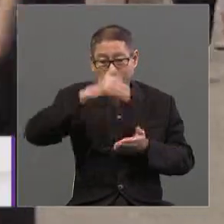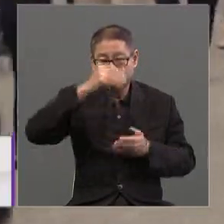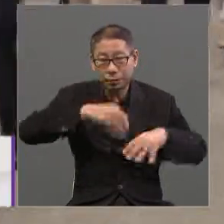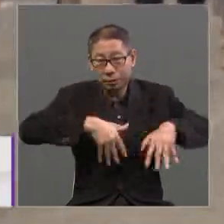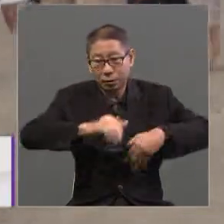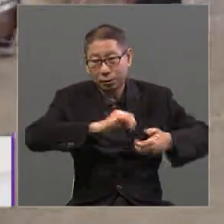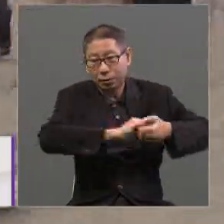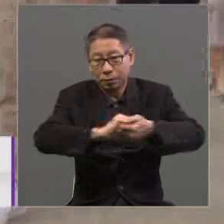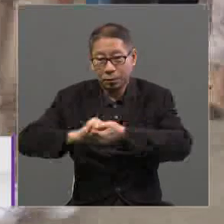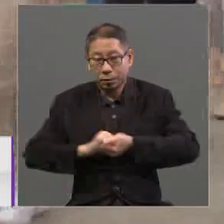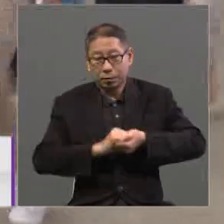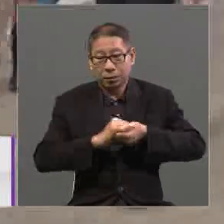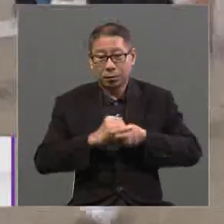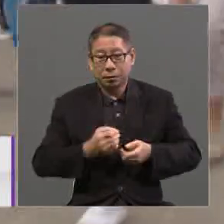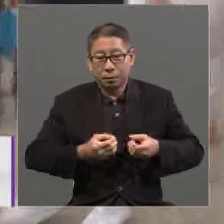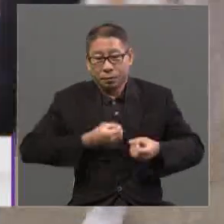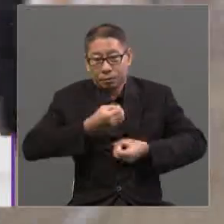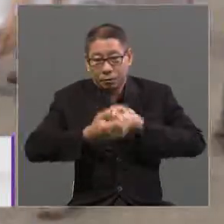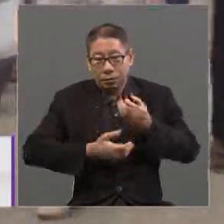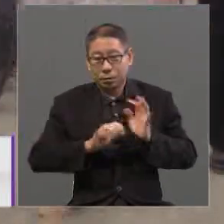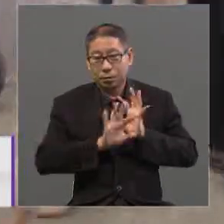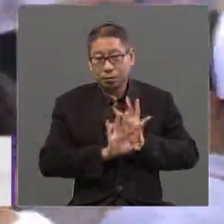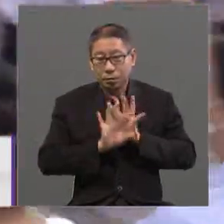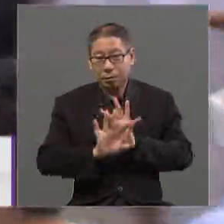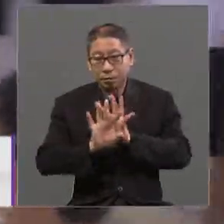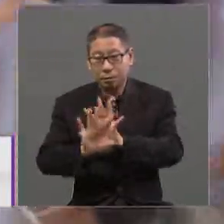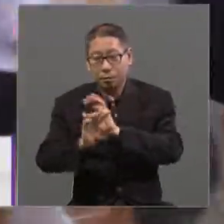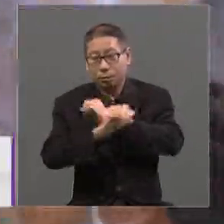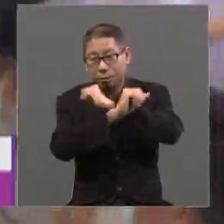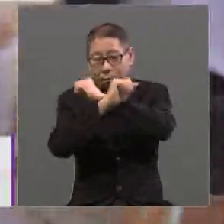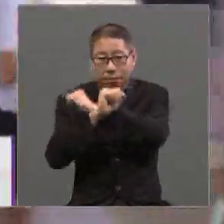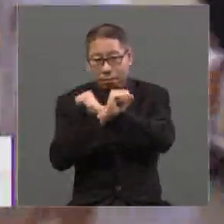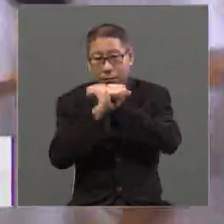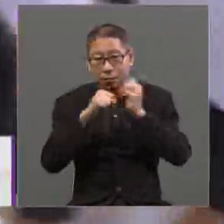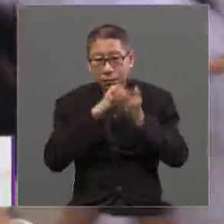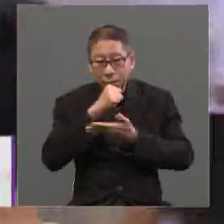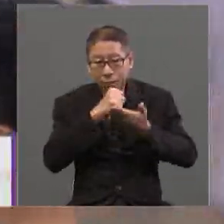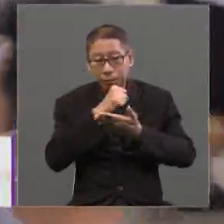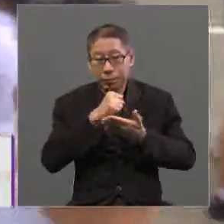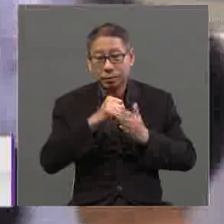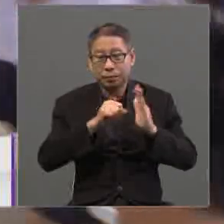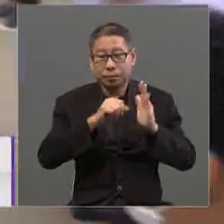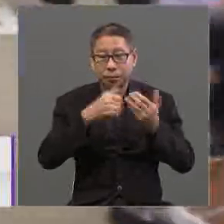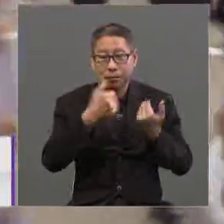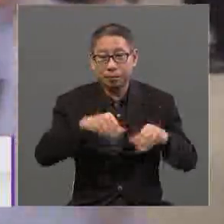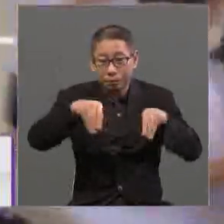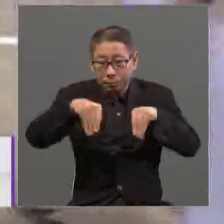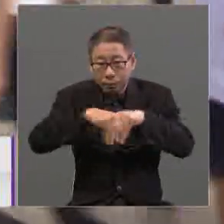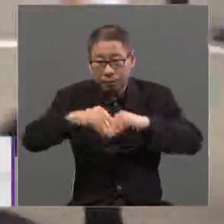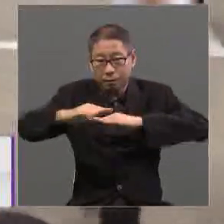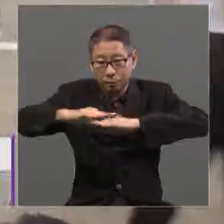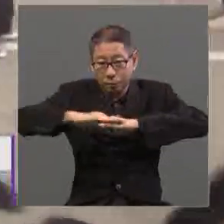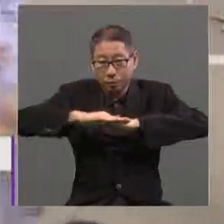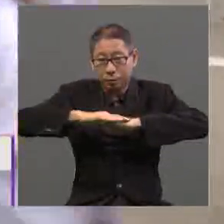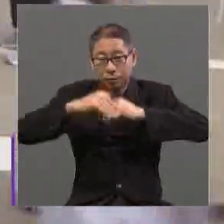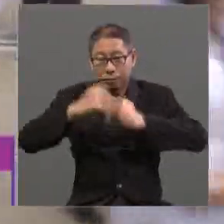ได้รวมพลังแสดงประกาศเจตนารมณ์และเดินรณรงค์ต่อต้านยาเสพติดด้วยนะครับซึ่งอำเภอฝางเนี่ยเป็นอำเภอติดชายแดนมักจะ